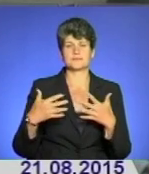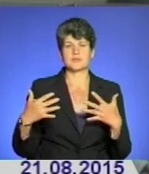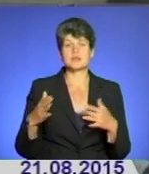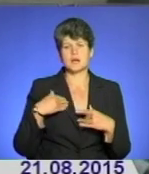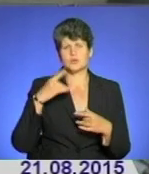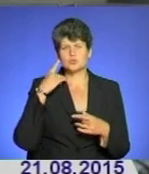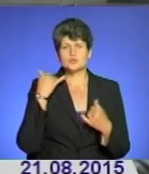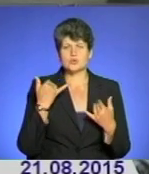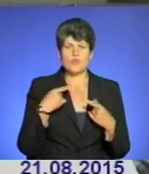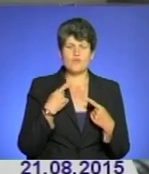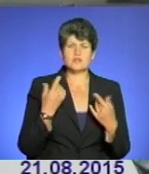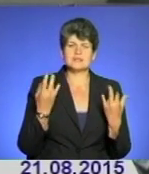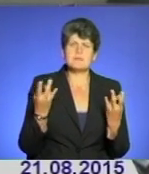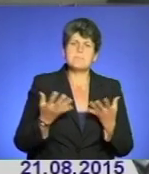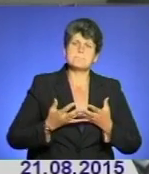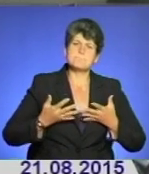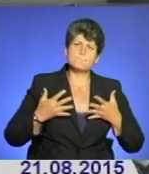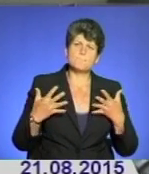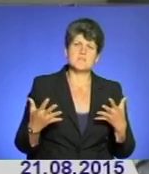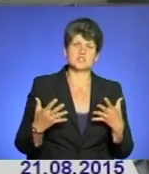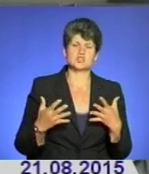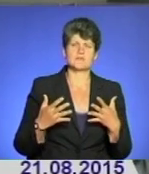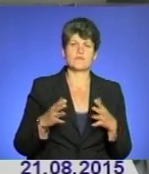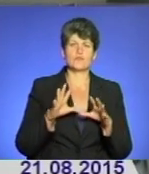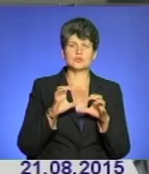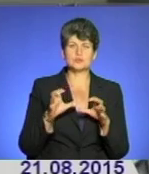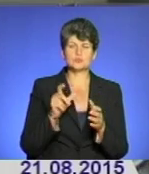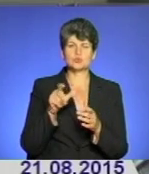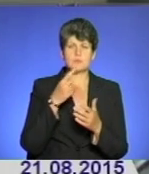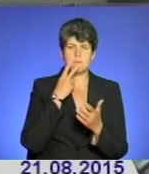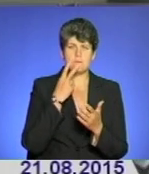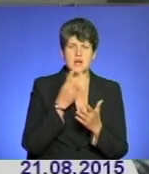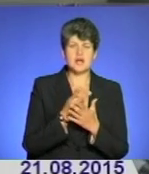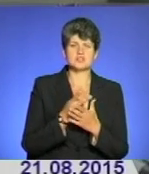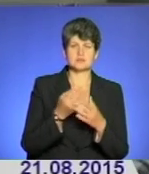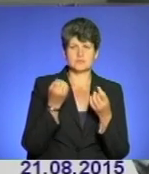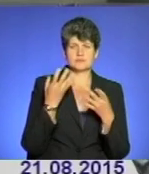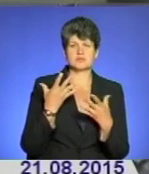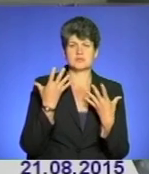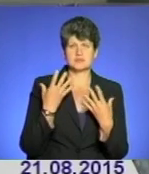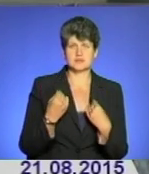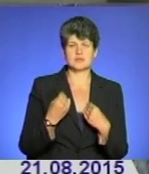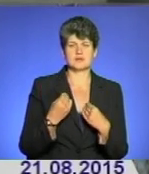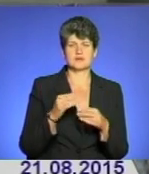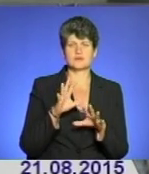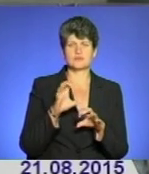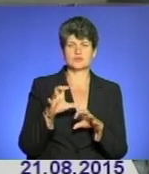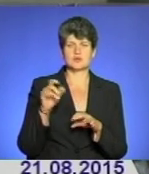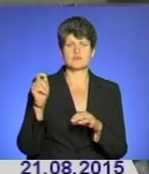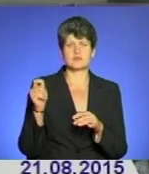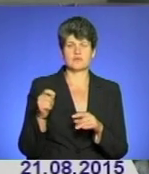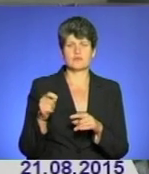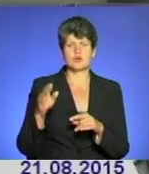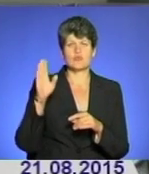вже ми сьогодні говорили так, треба більше окопних фотографій, щоб люди бачили дійсно будні фронтові хлопці в